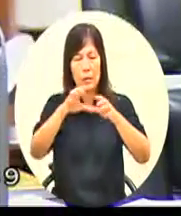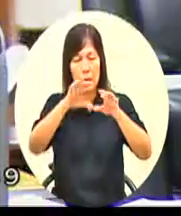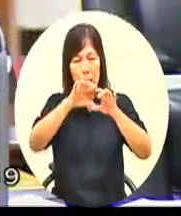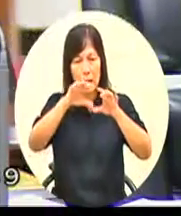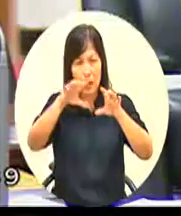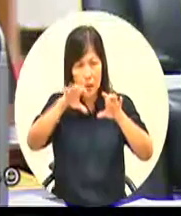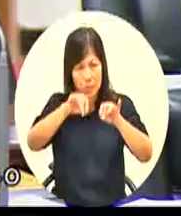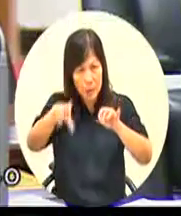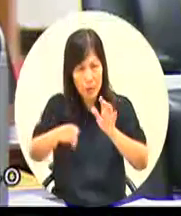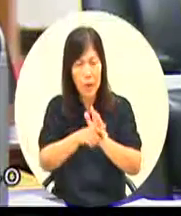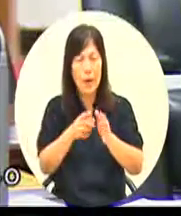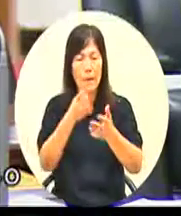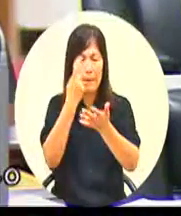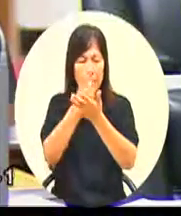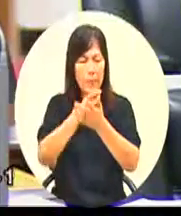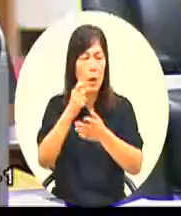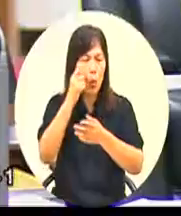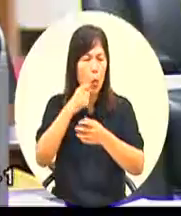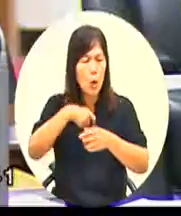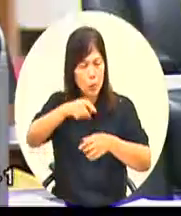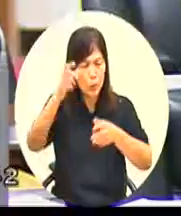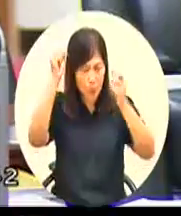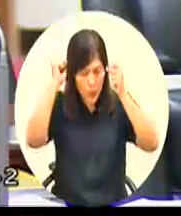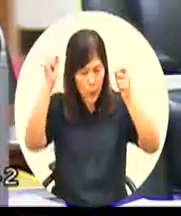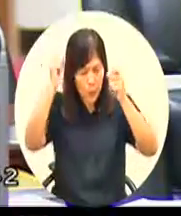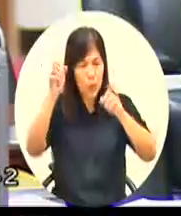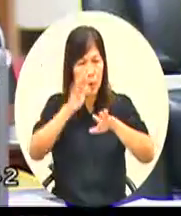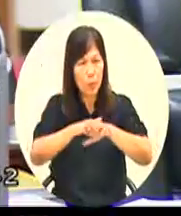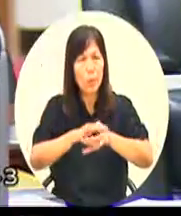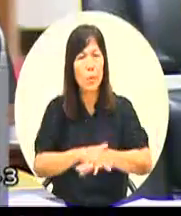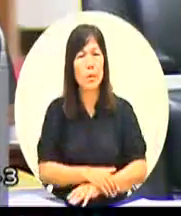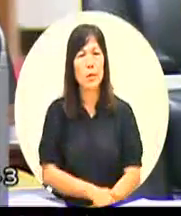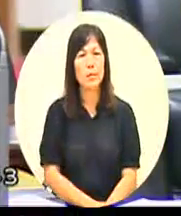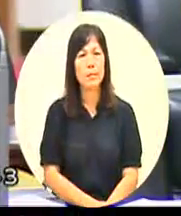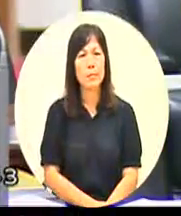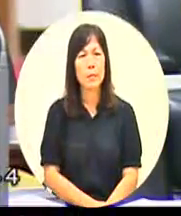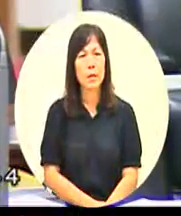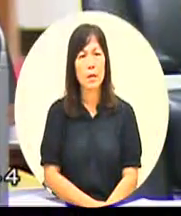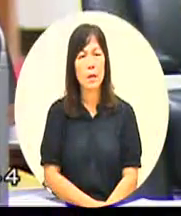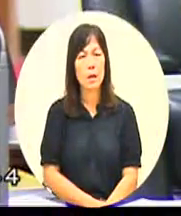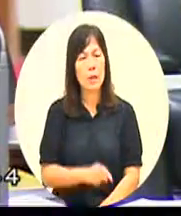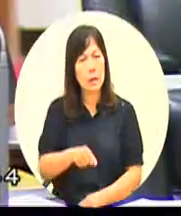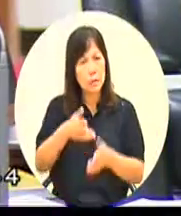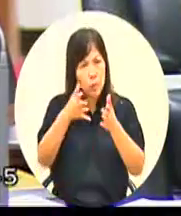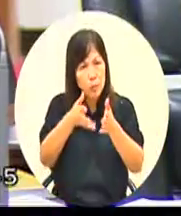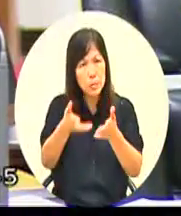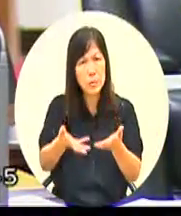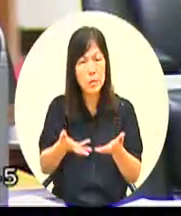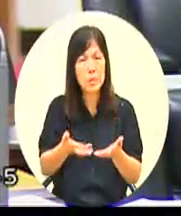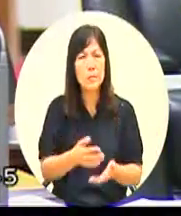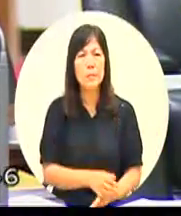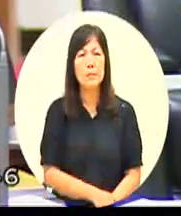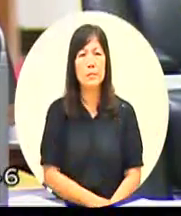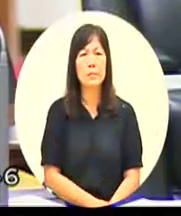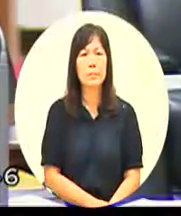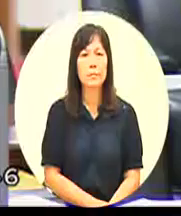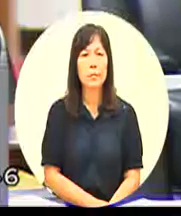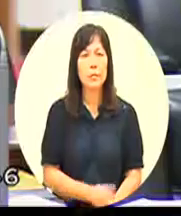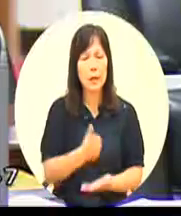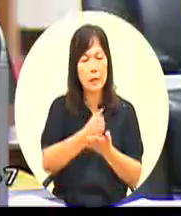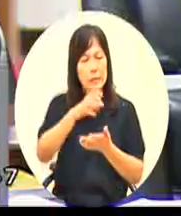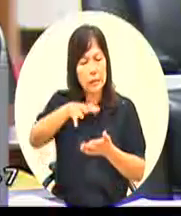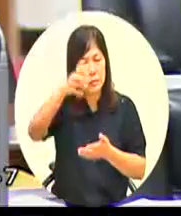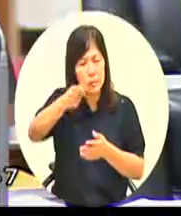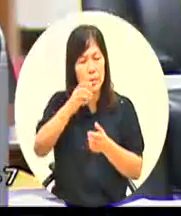学校去做一个运动嘛，休闲运动嘛，哈，哦，针对这个部分，是不是局长拜托一